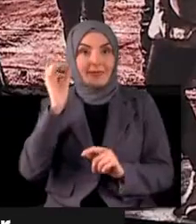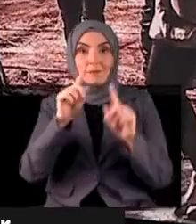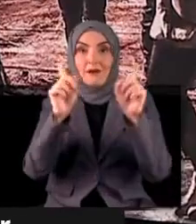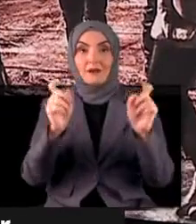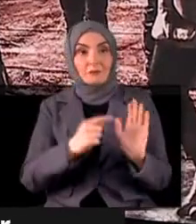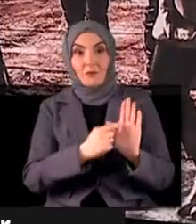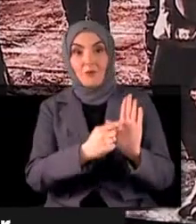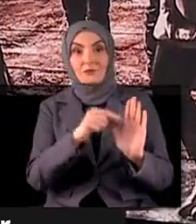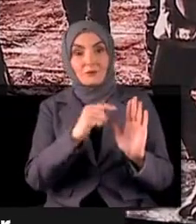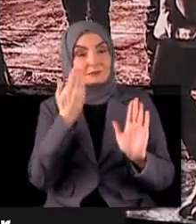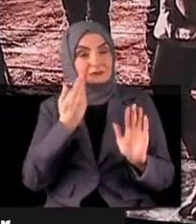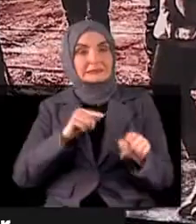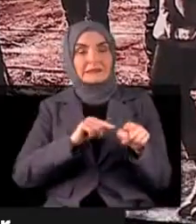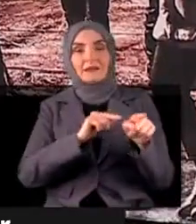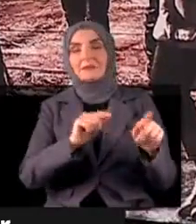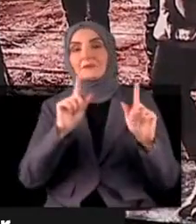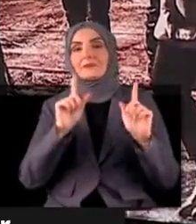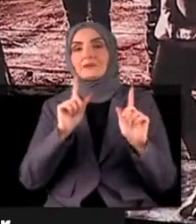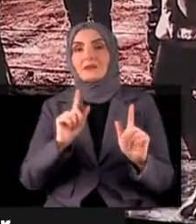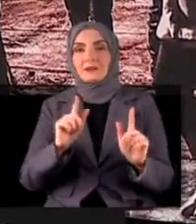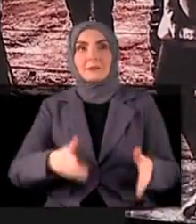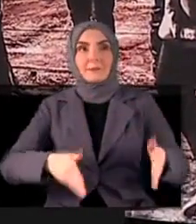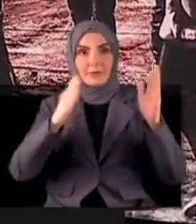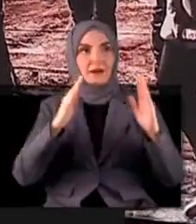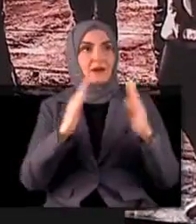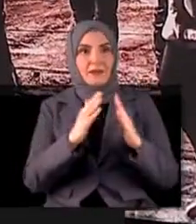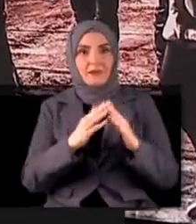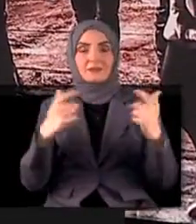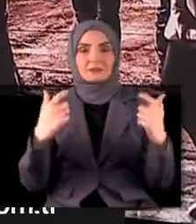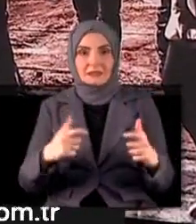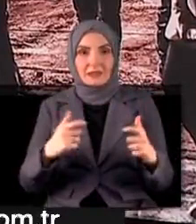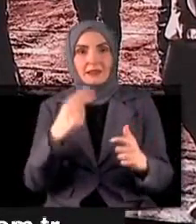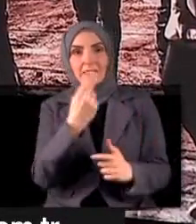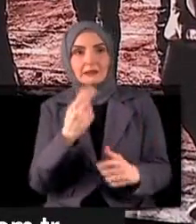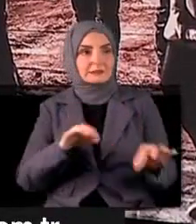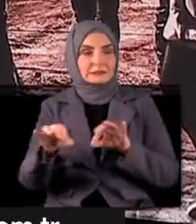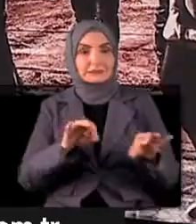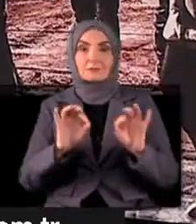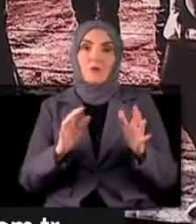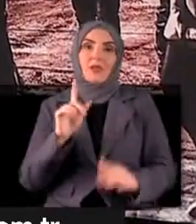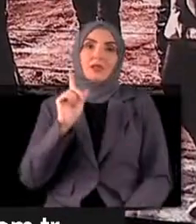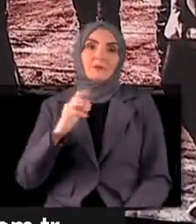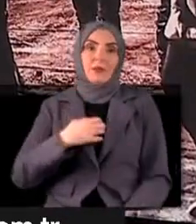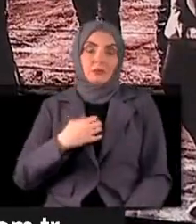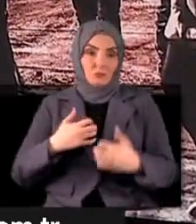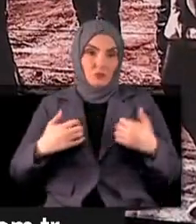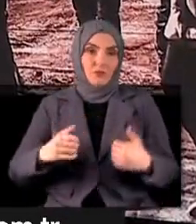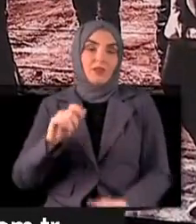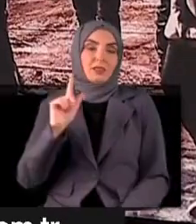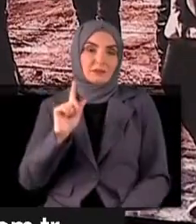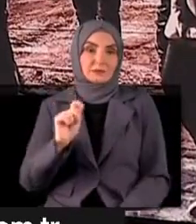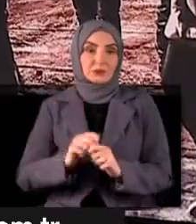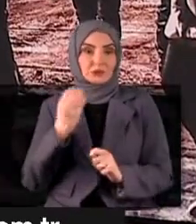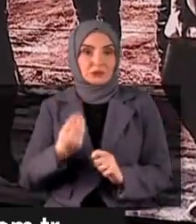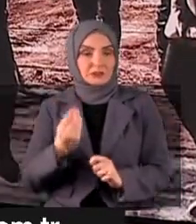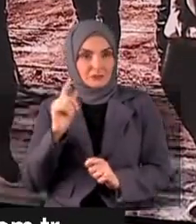Binalarımızı, kentlerimizi buna göre tasarlamalıyız. Kendimize güvenmeliyiz, işimizi doğru yapmalıyız. 12 Şubat Kahramanmaraş'ın